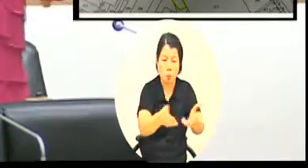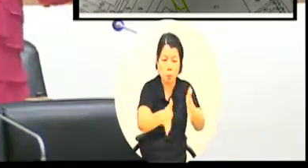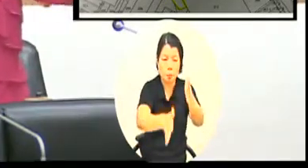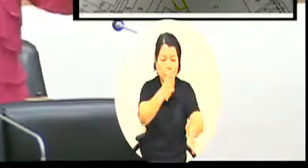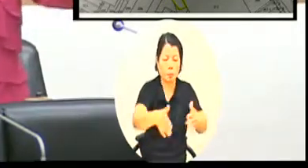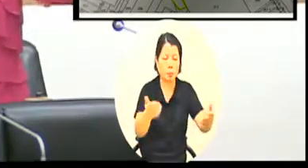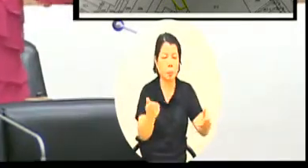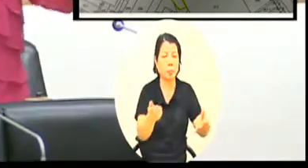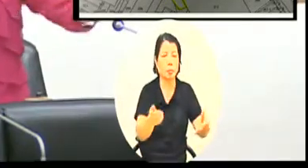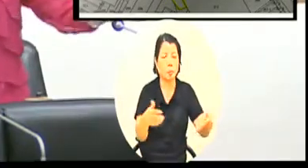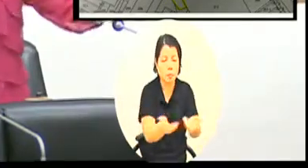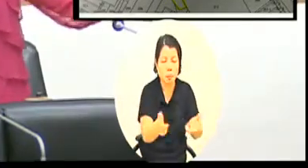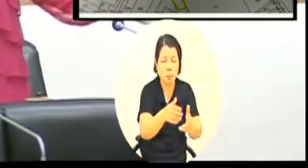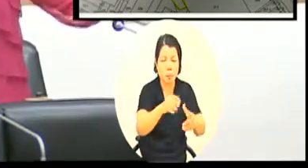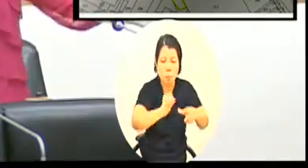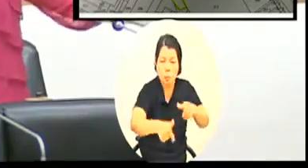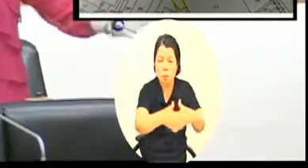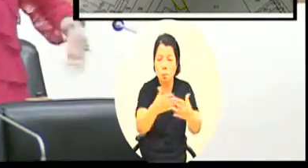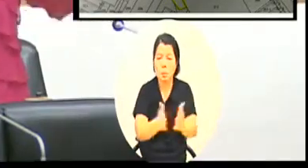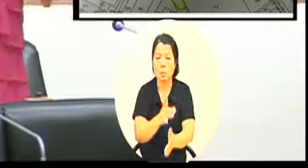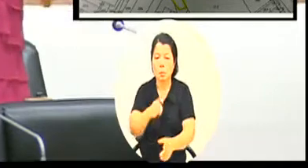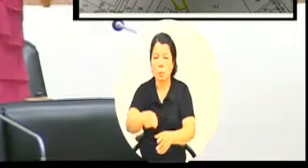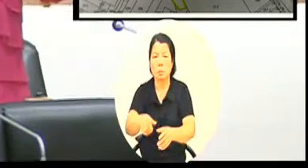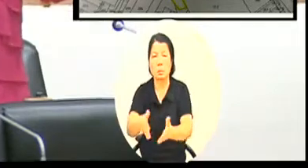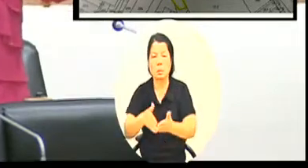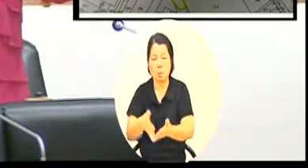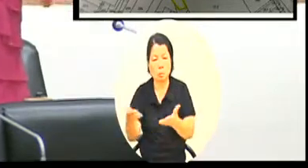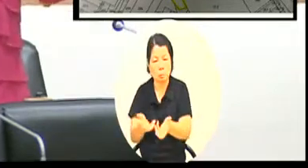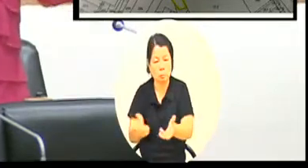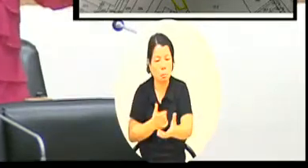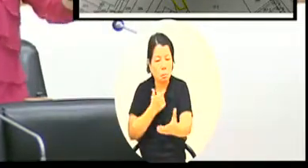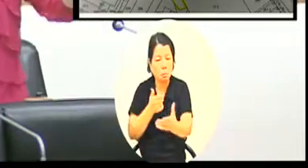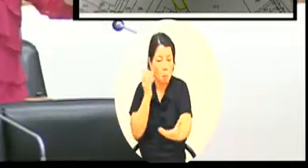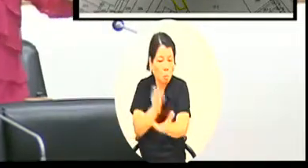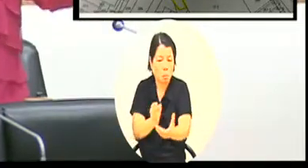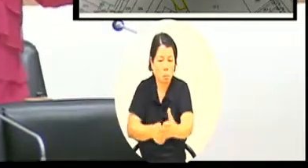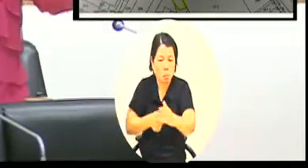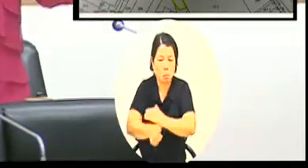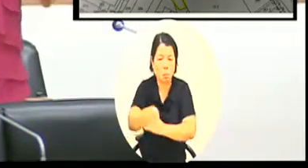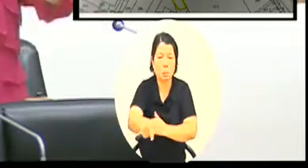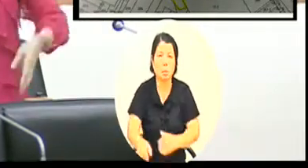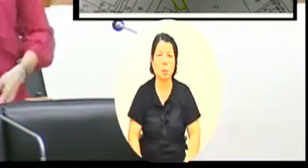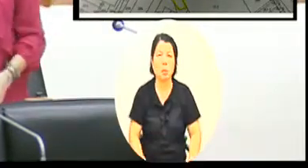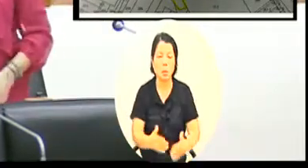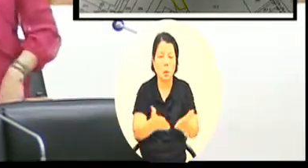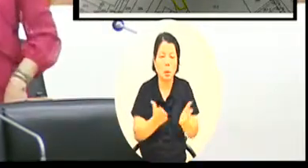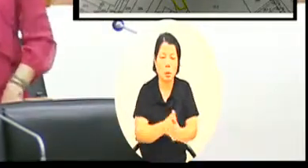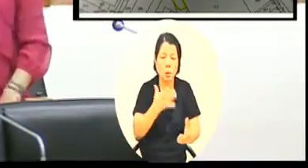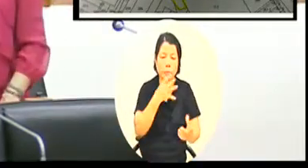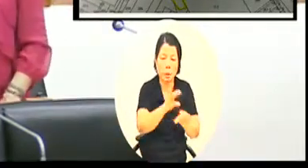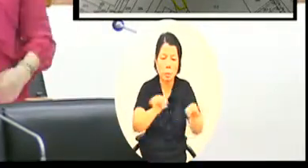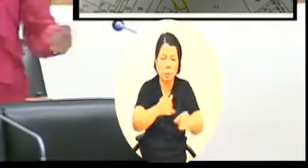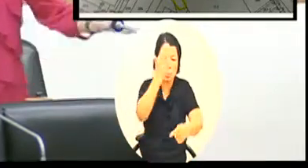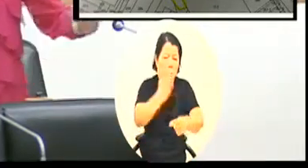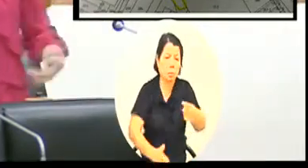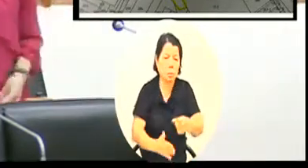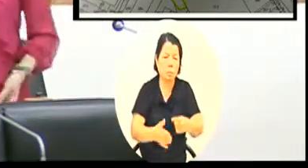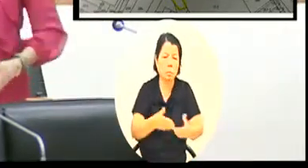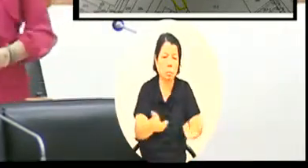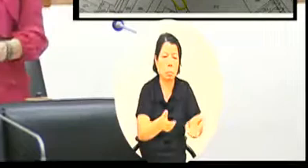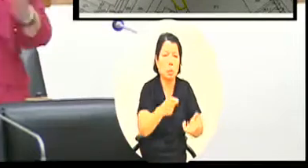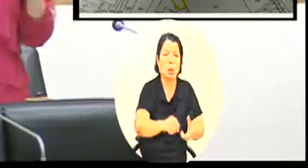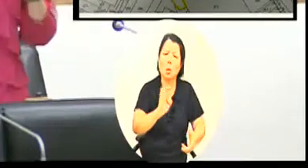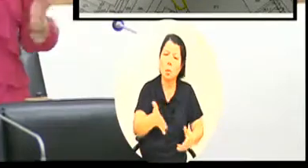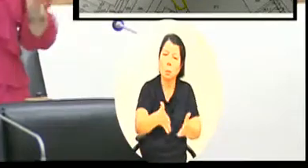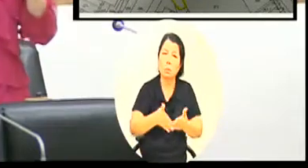好的去做开发，因为市场不再做了嘛。那你们鼓励去做开发，你们又把容积给减半，我不晓得为什么你们